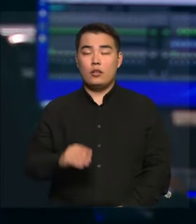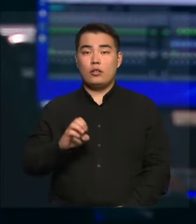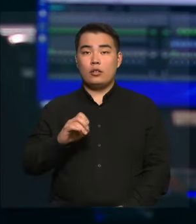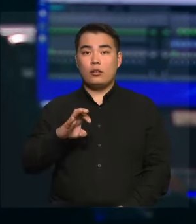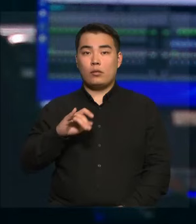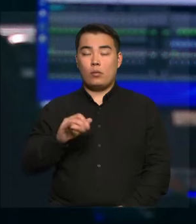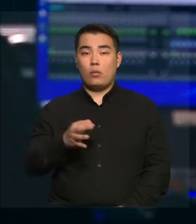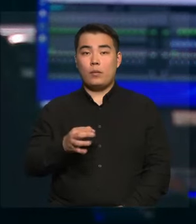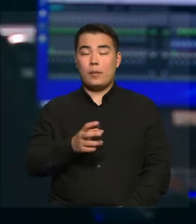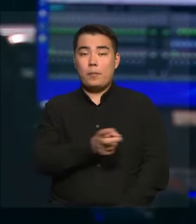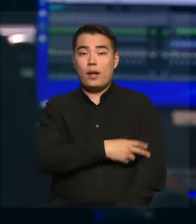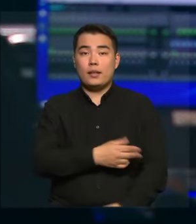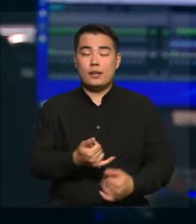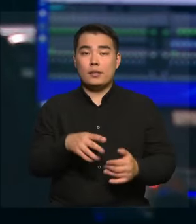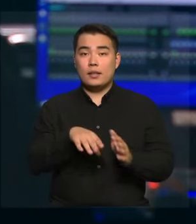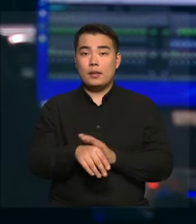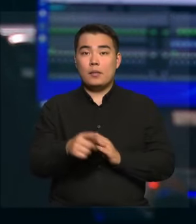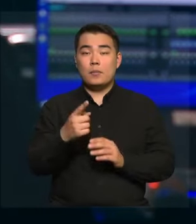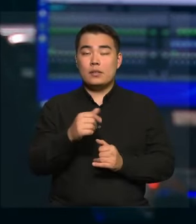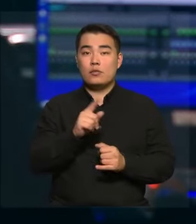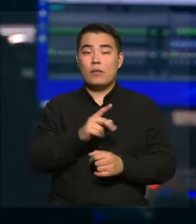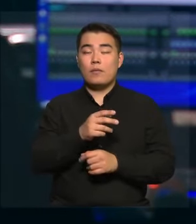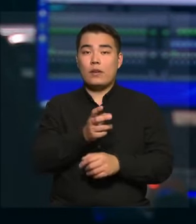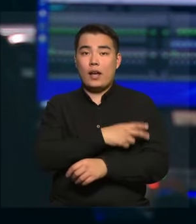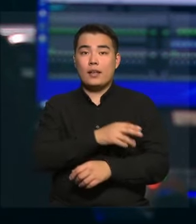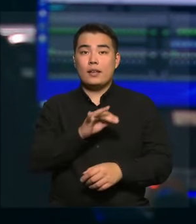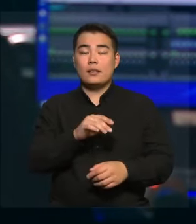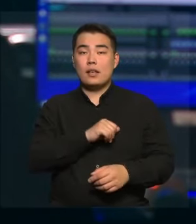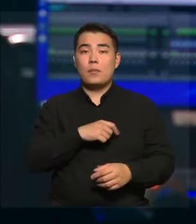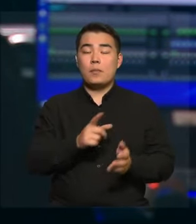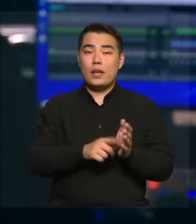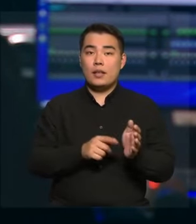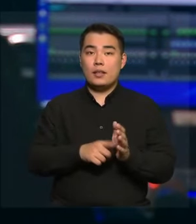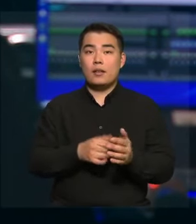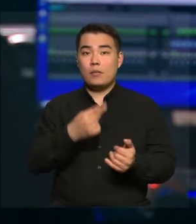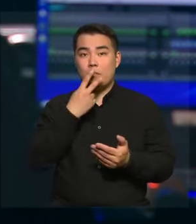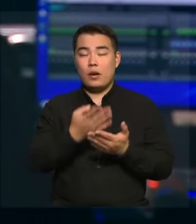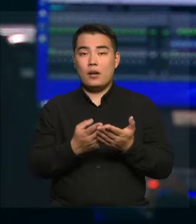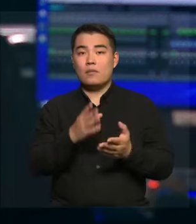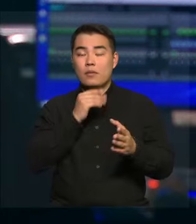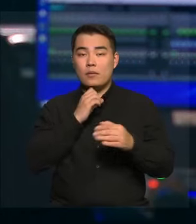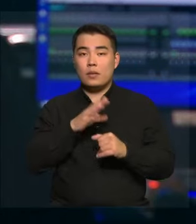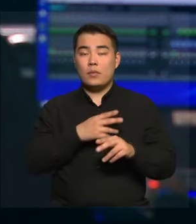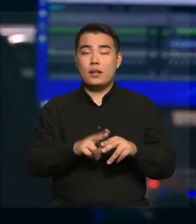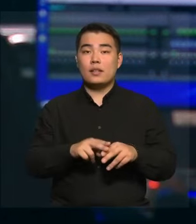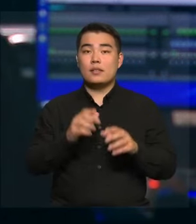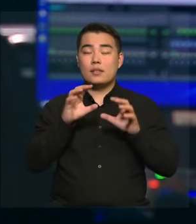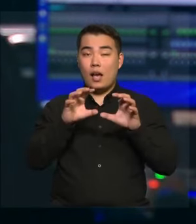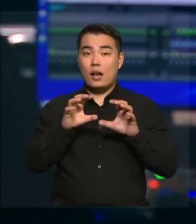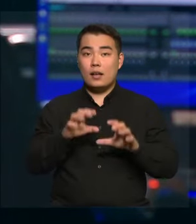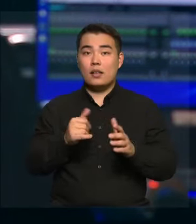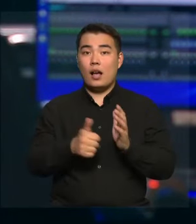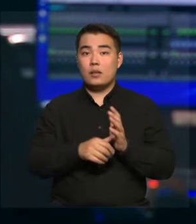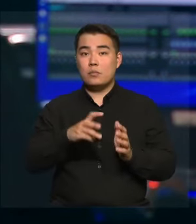Жетісу облысындағы ауруханалардың бірінде медбике мүгедектер мен зейнеткерлердің атынан несие алған. Жергілікті заңгерлердің айтуынша